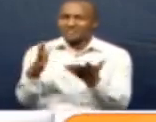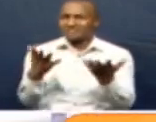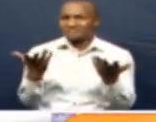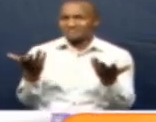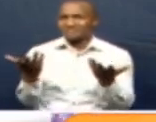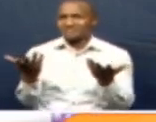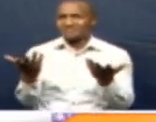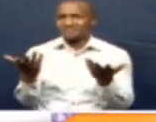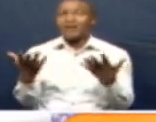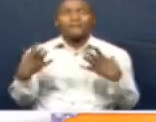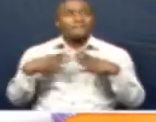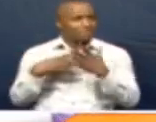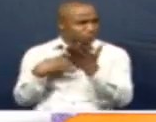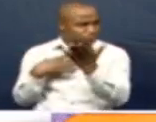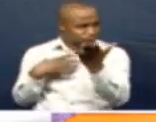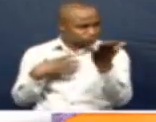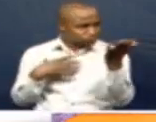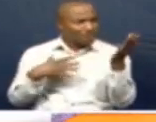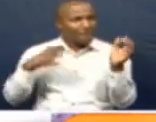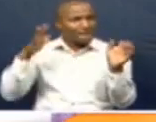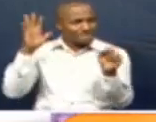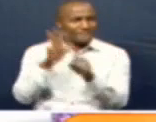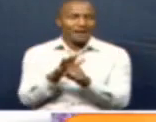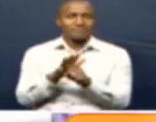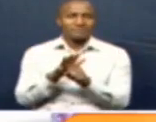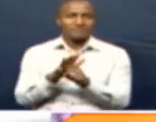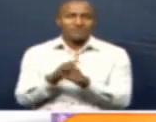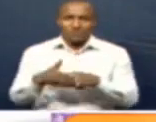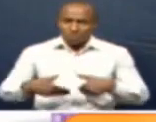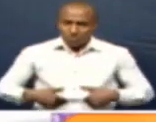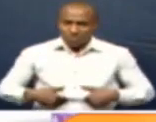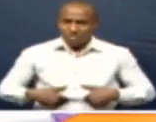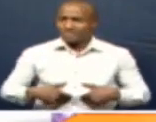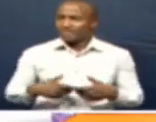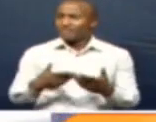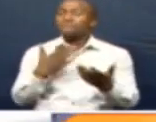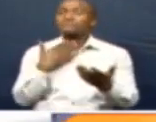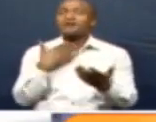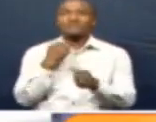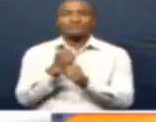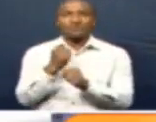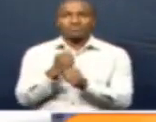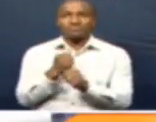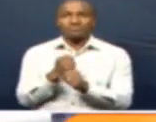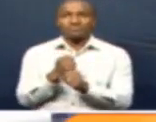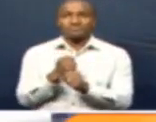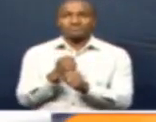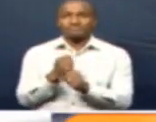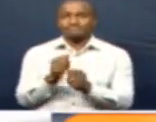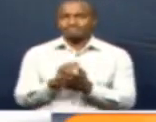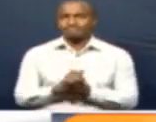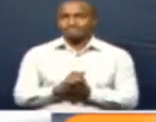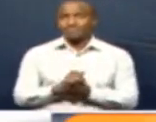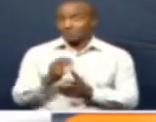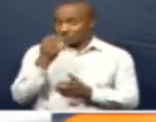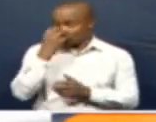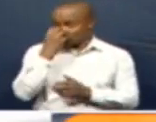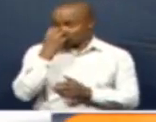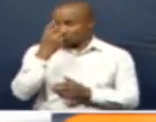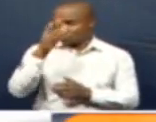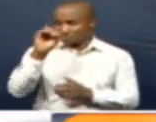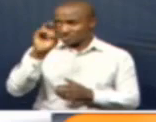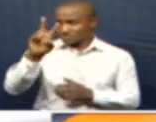while millions of people, millions of young people are waiting for jobs. Hatma ya Ruto katika siasa za mwaka